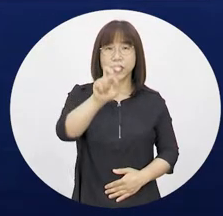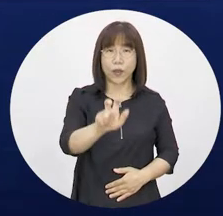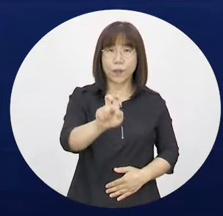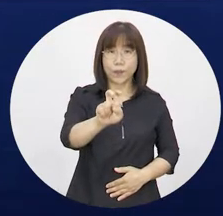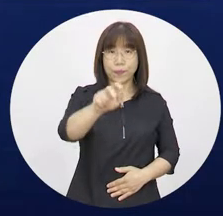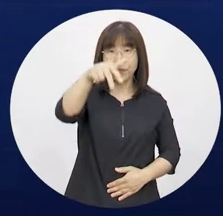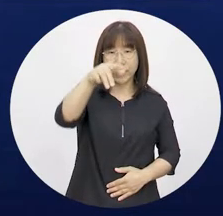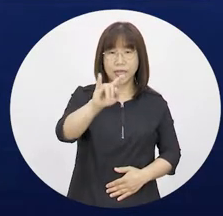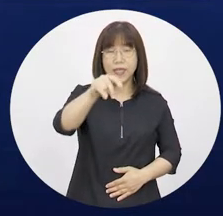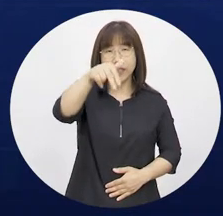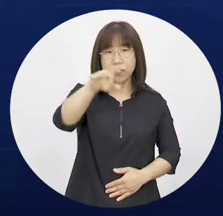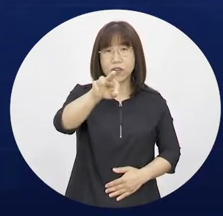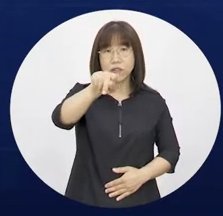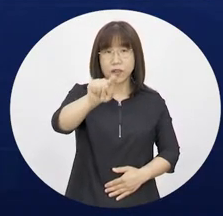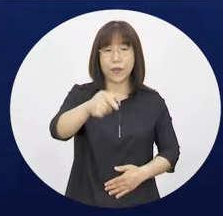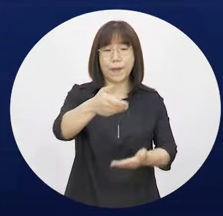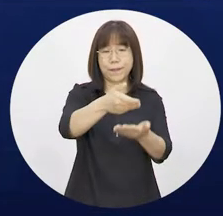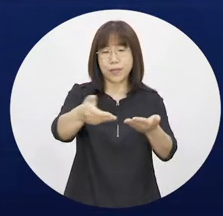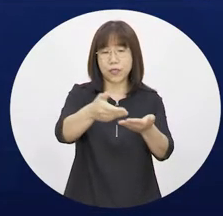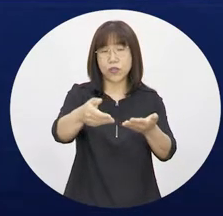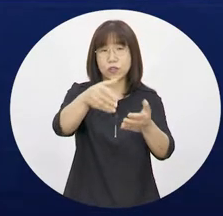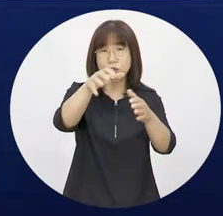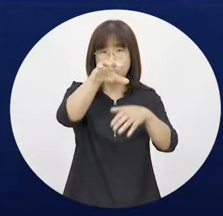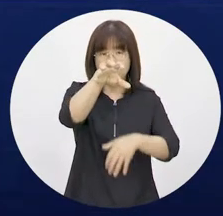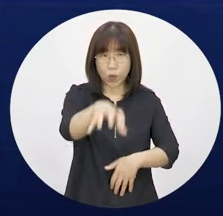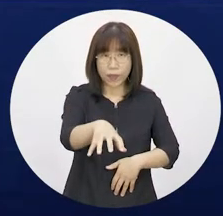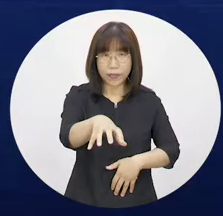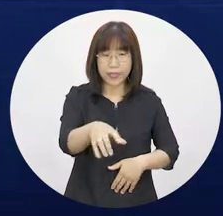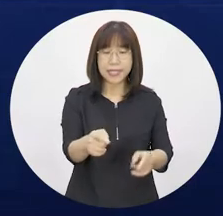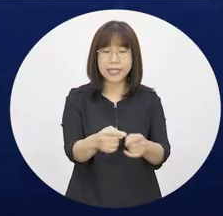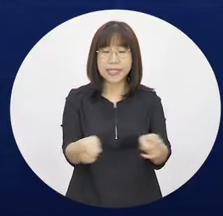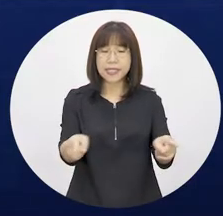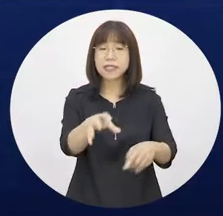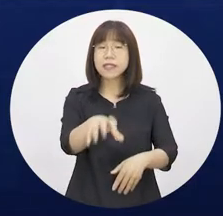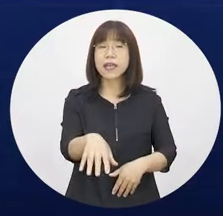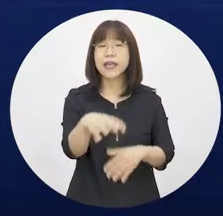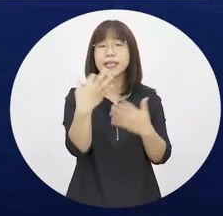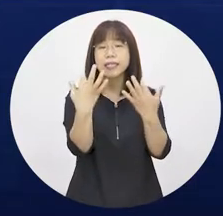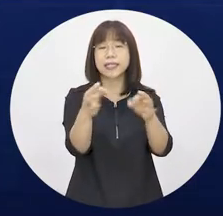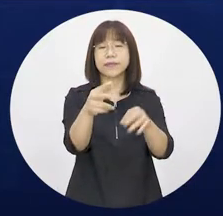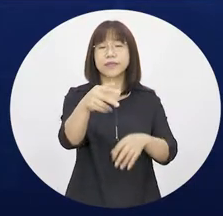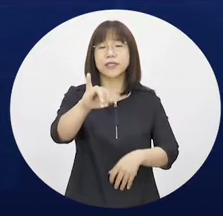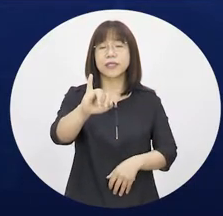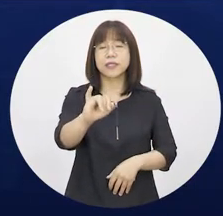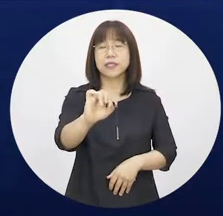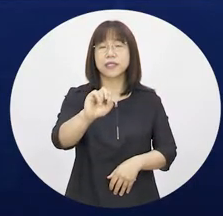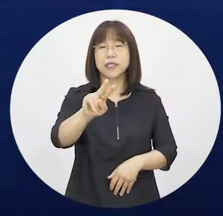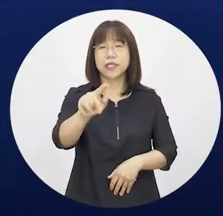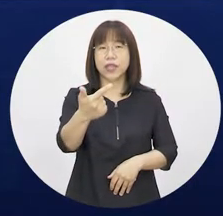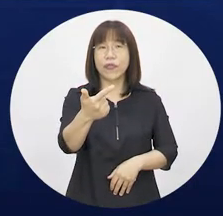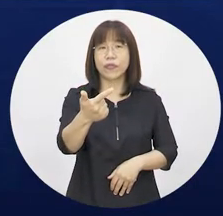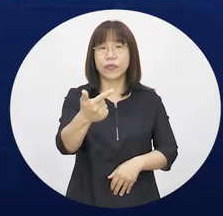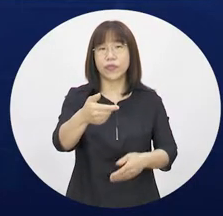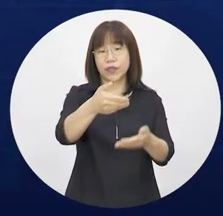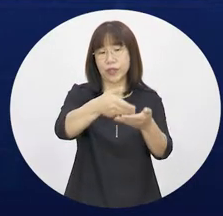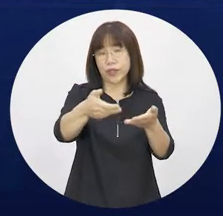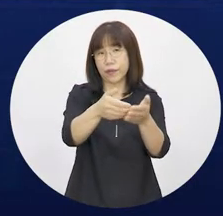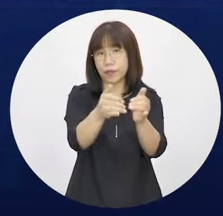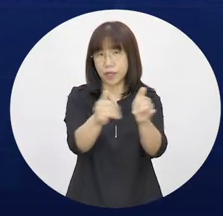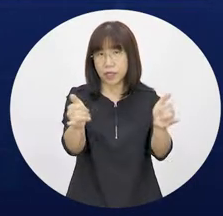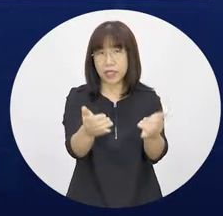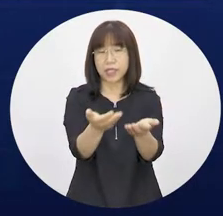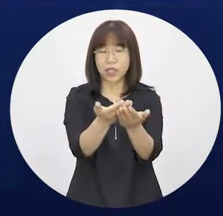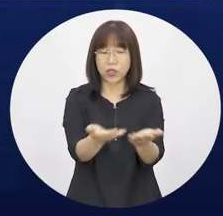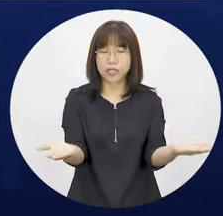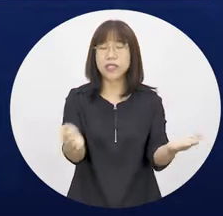겸재 정선 미술관 1층 제 2의 기획전시실에서 김지연 작가의 개인전 보통의 의자들이 오는 9월